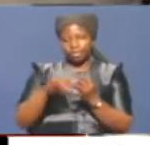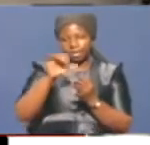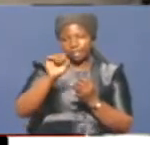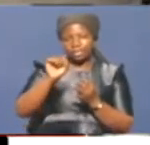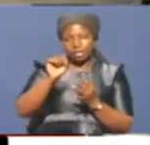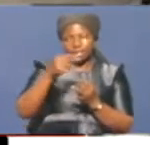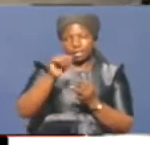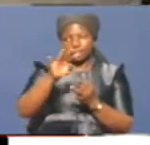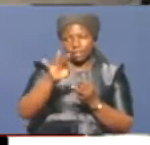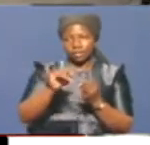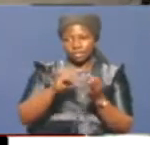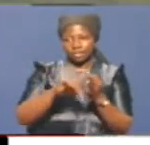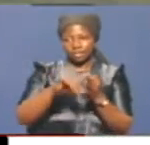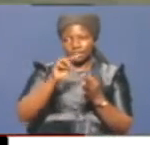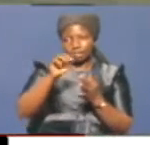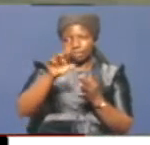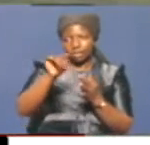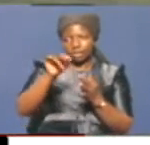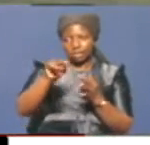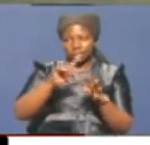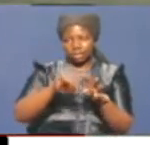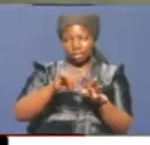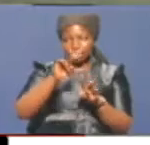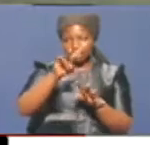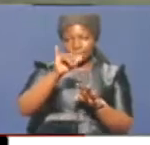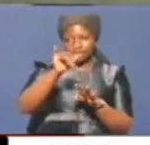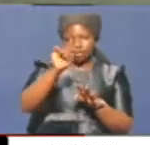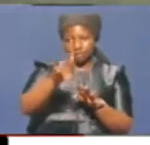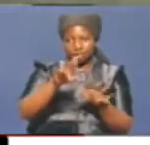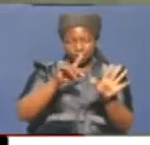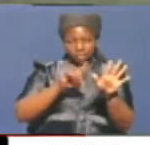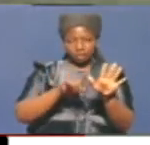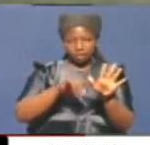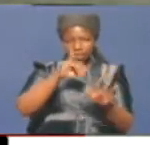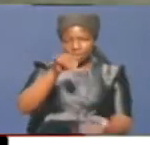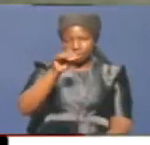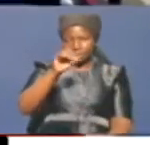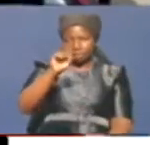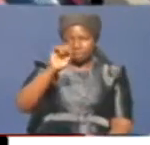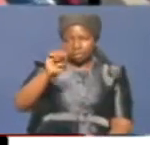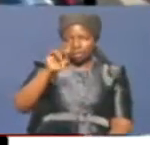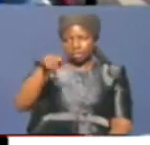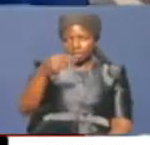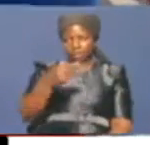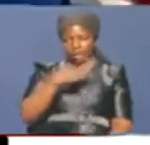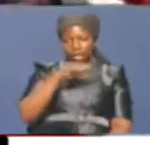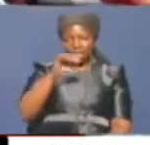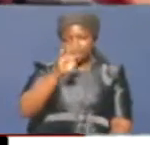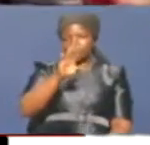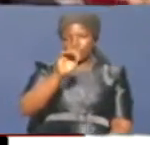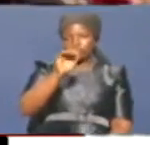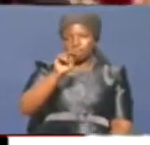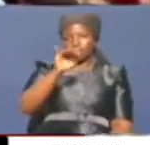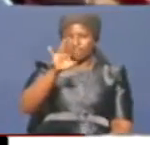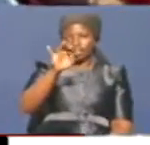bantam, Martin Oduor wa uzani wa fedha, Victor Odhiambo wa uzani wa light, Joseph Shigali wa uzani wa welter na Boniface Mugunde wa uzani wa